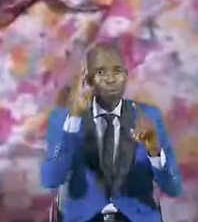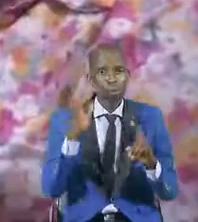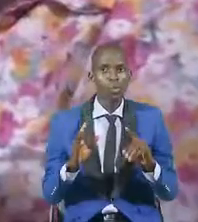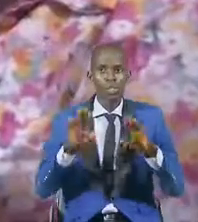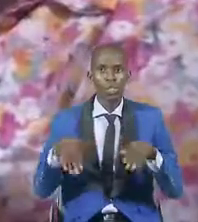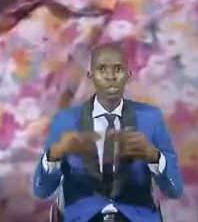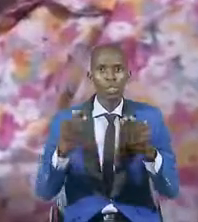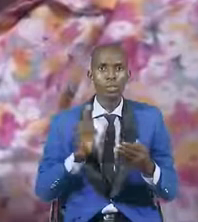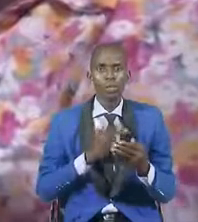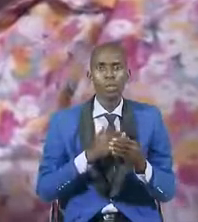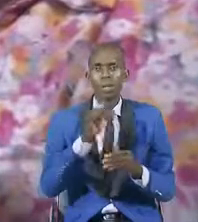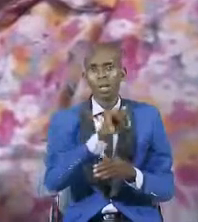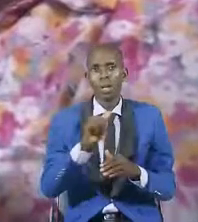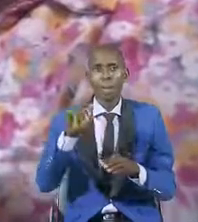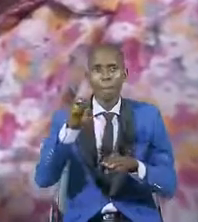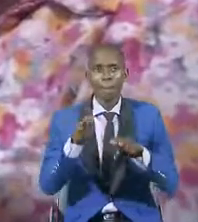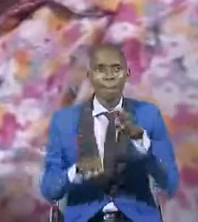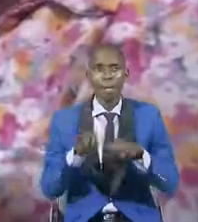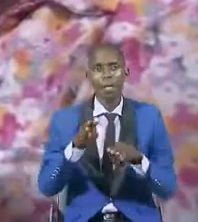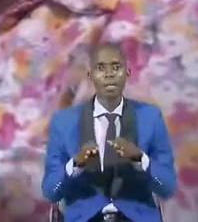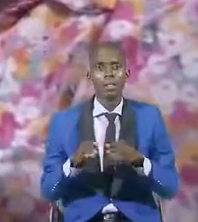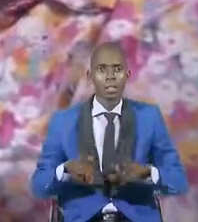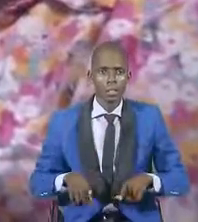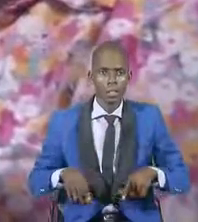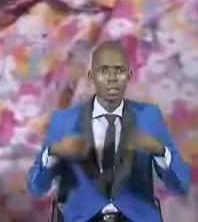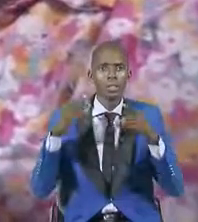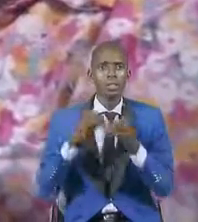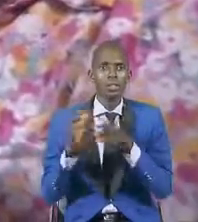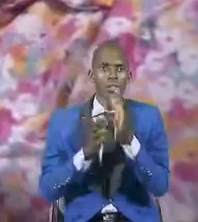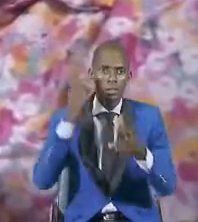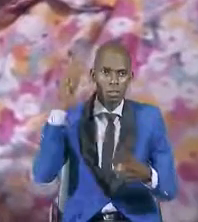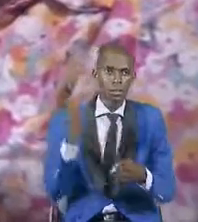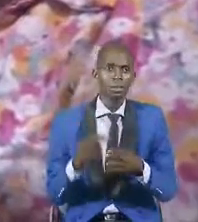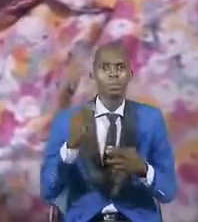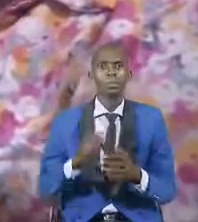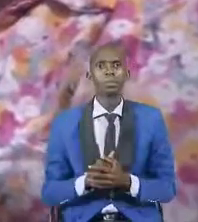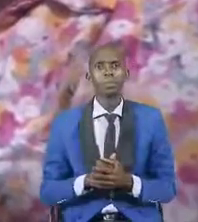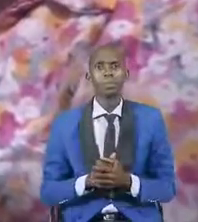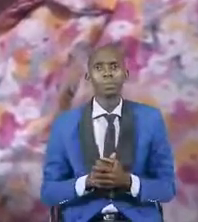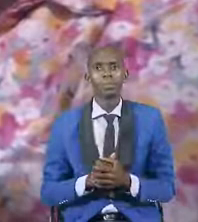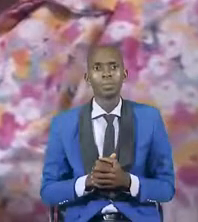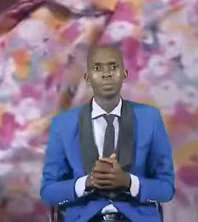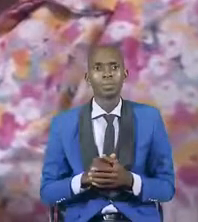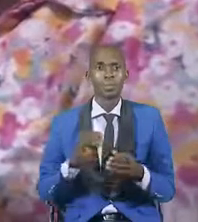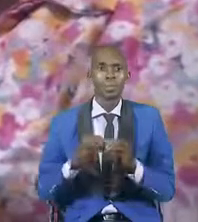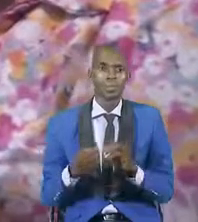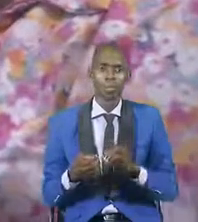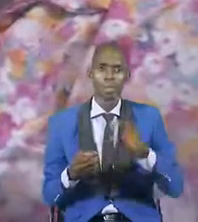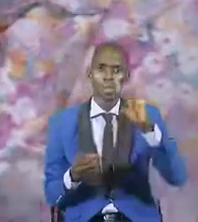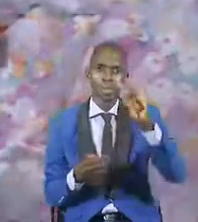le Seigneur nous accorde un ministère équilibré et une vie équilibrée au nom de